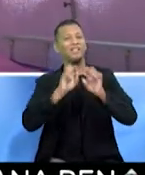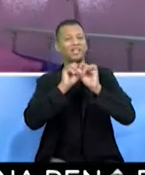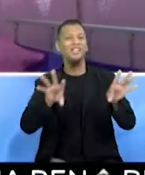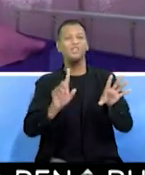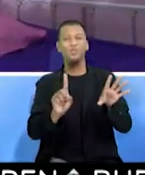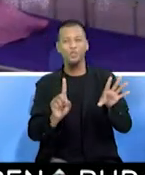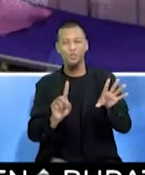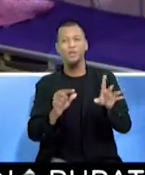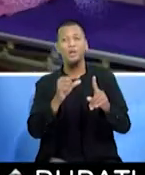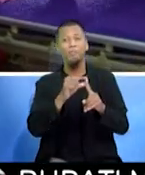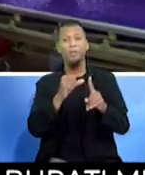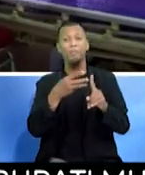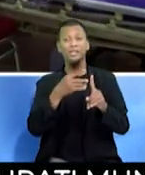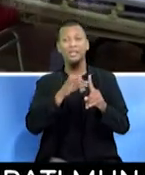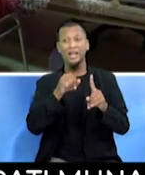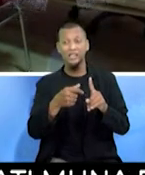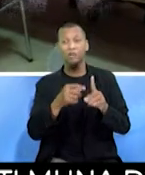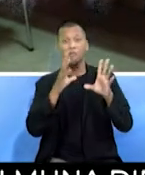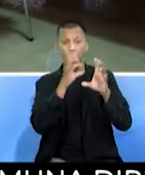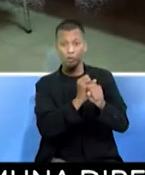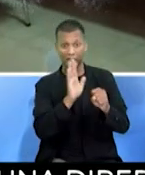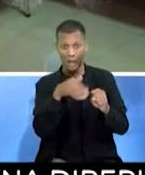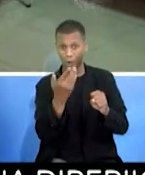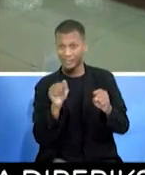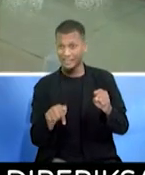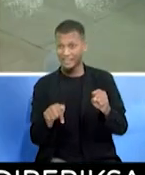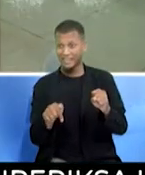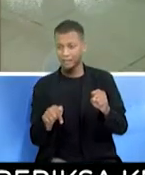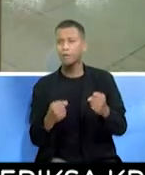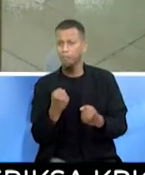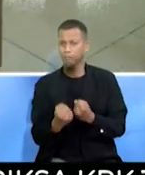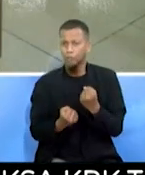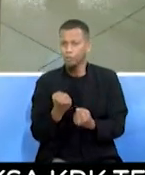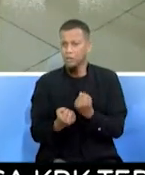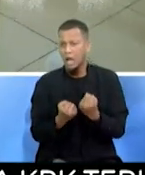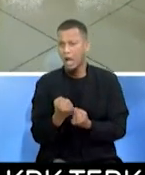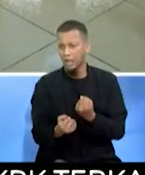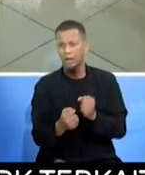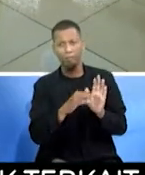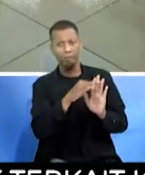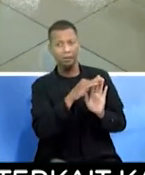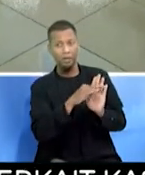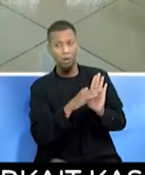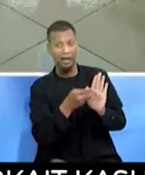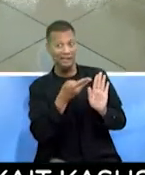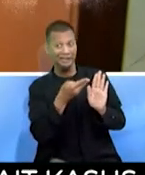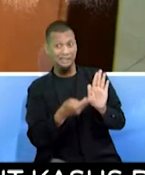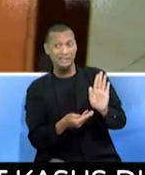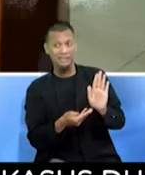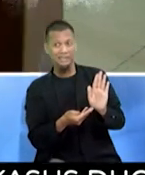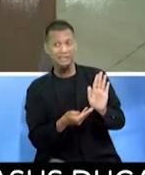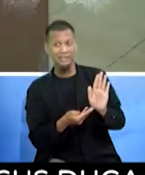utama kita pada tahun ini, apalagi kita berupaya setiap regulasi, setiap kebijakan yang dikeluarkan itu